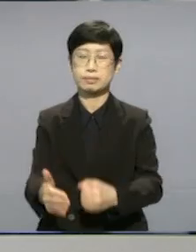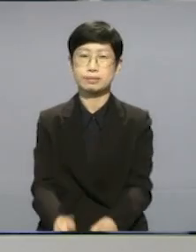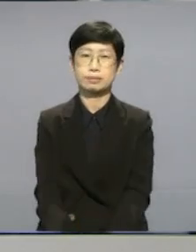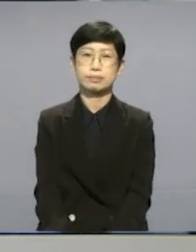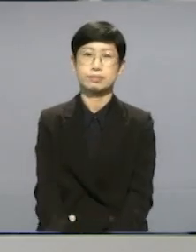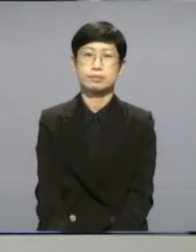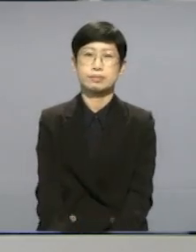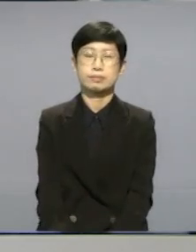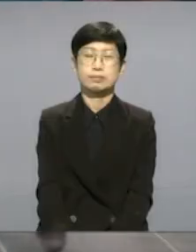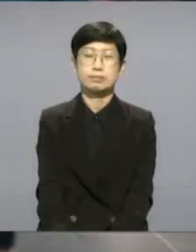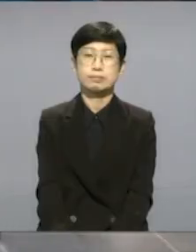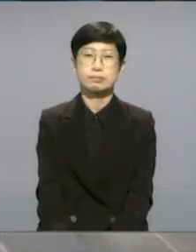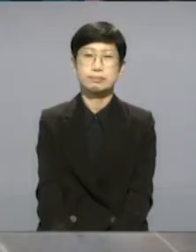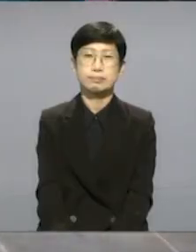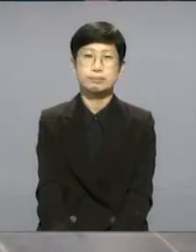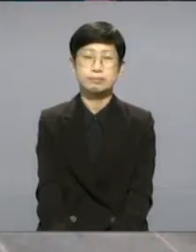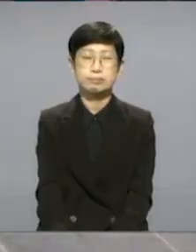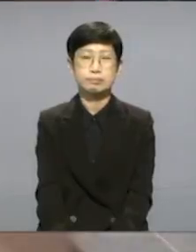월드리포터입니다.